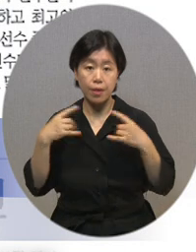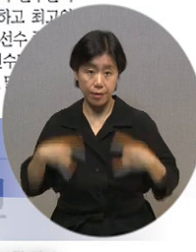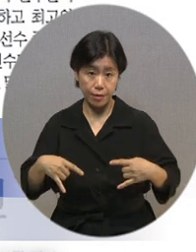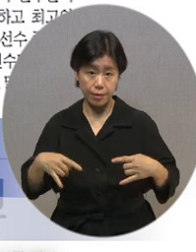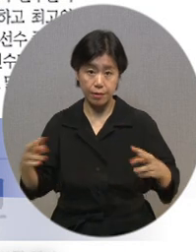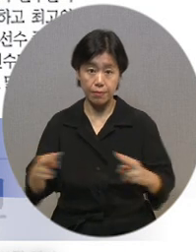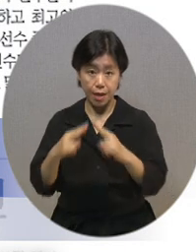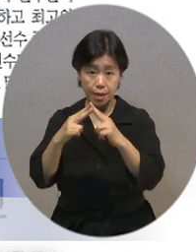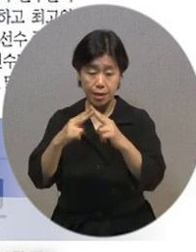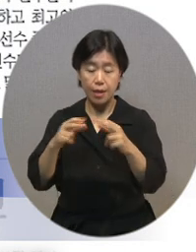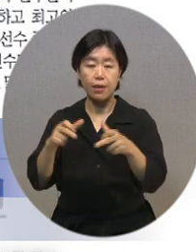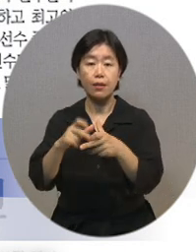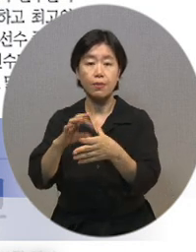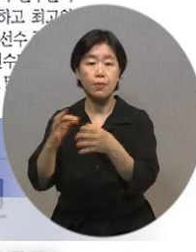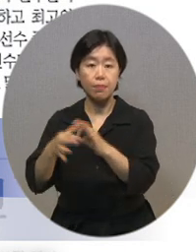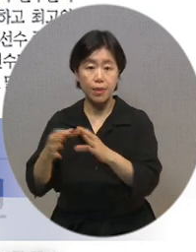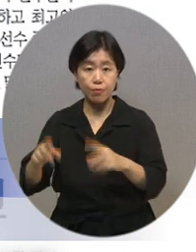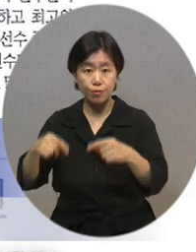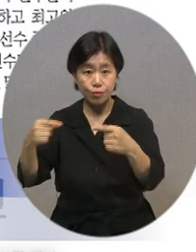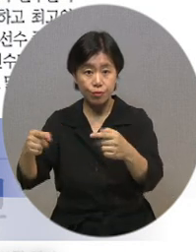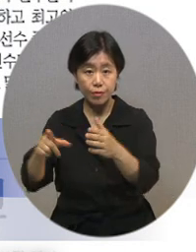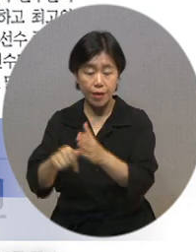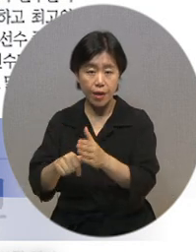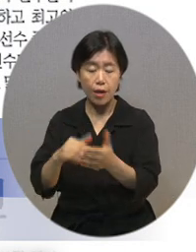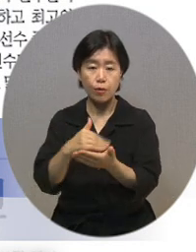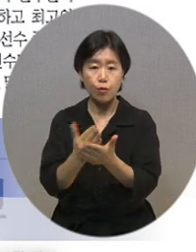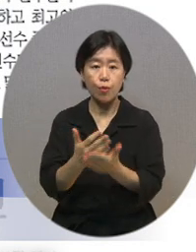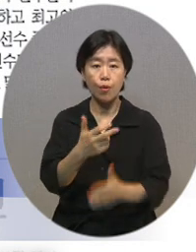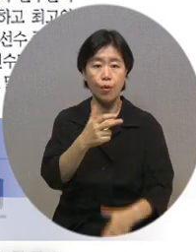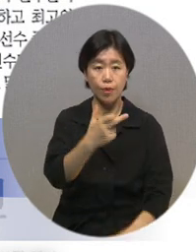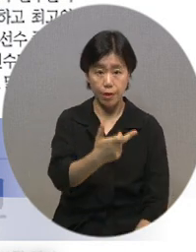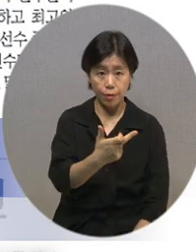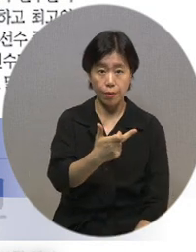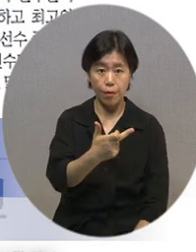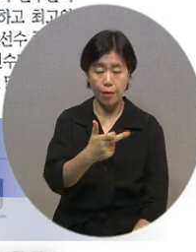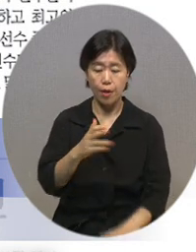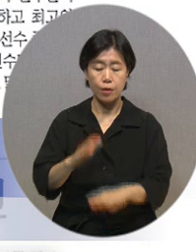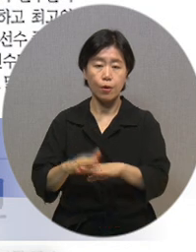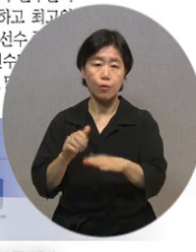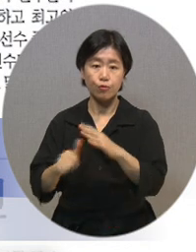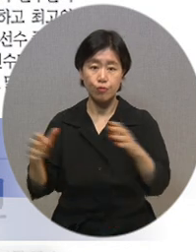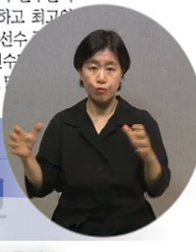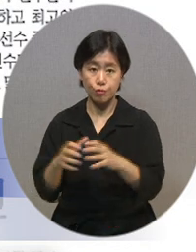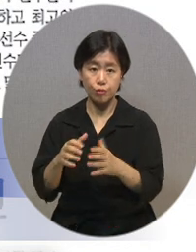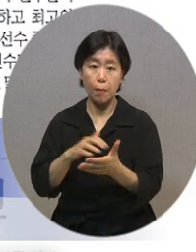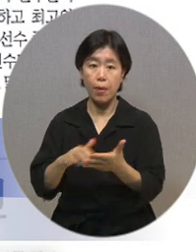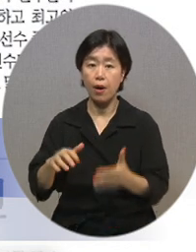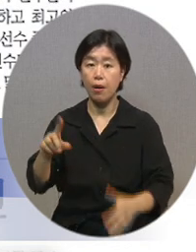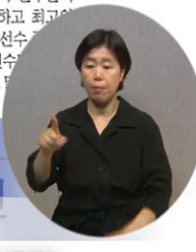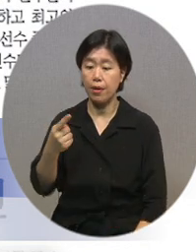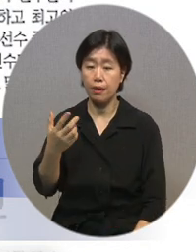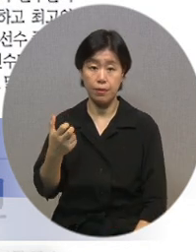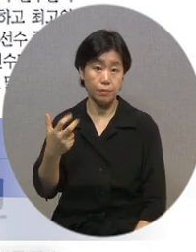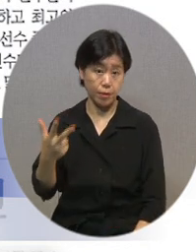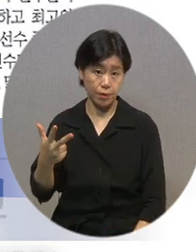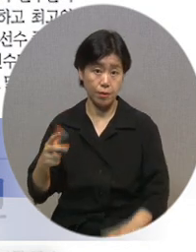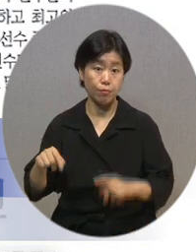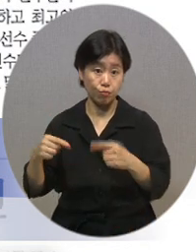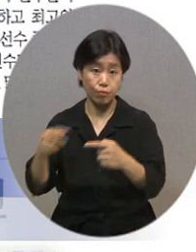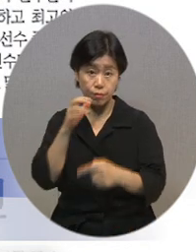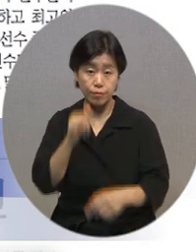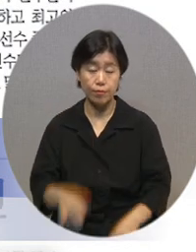파리 패럴림픽에 17개 종목 10은 7명의 선수단을 파견하는데 어 이번 대회 우리